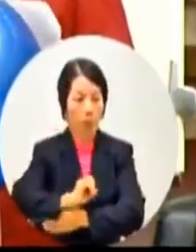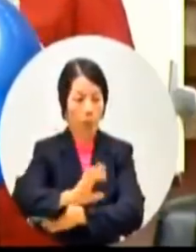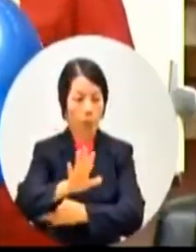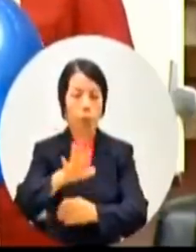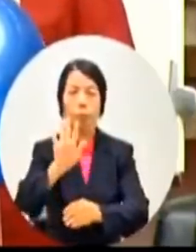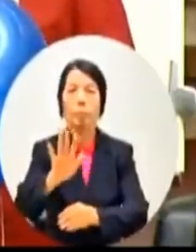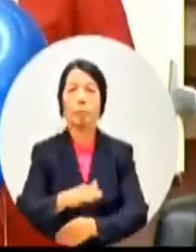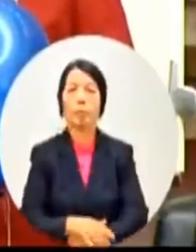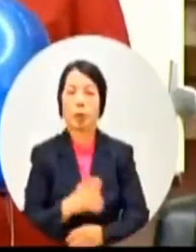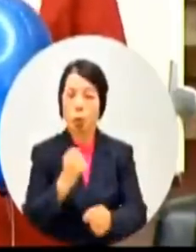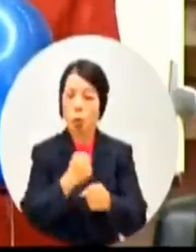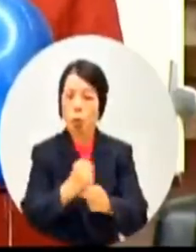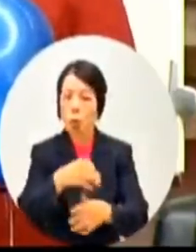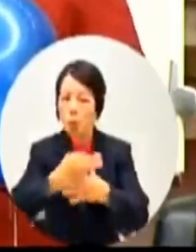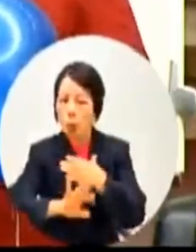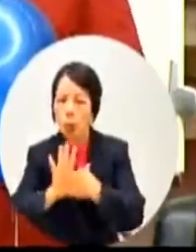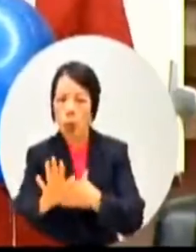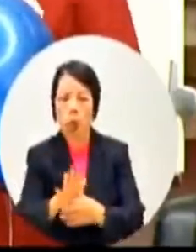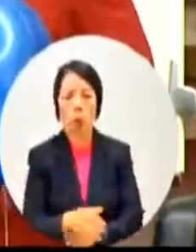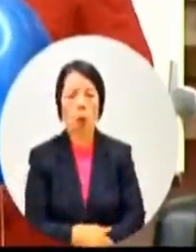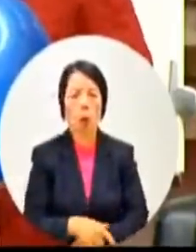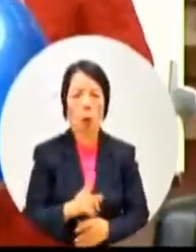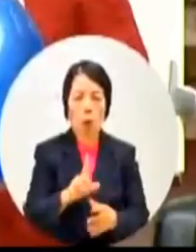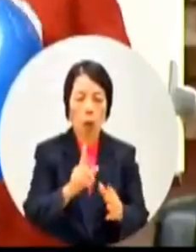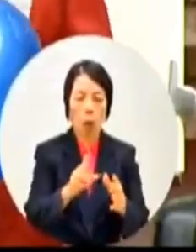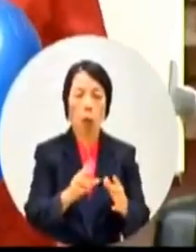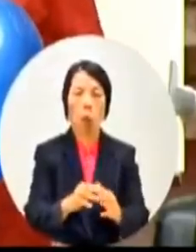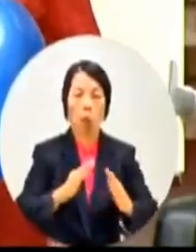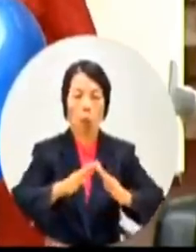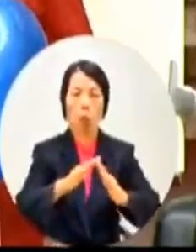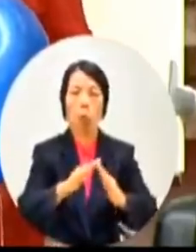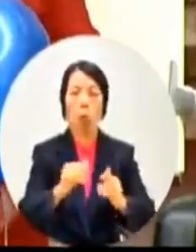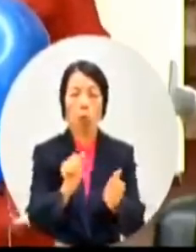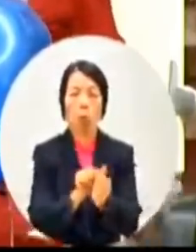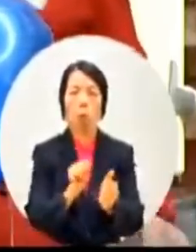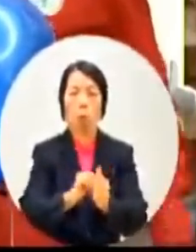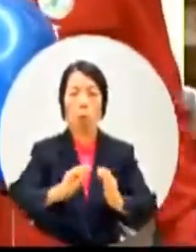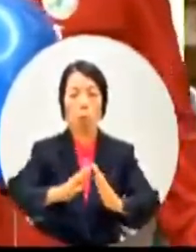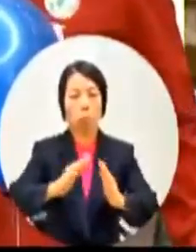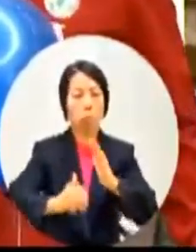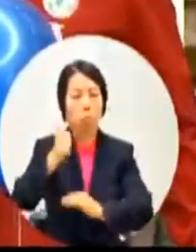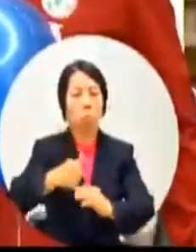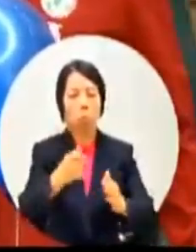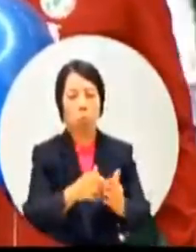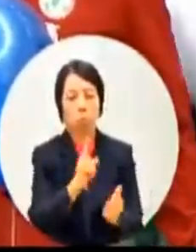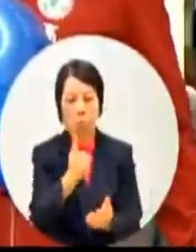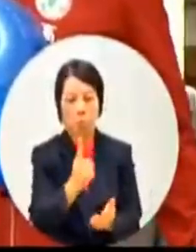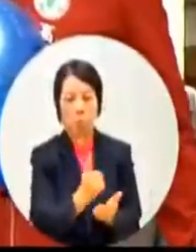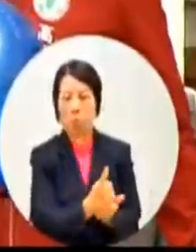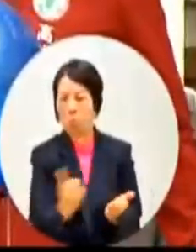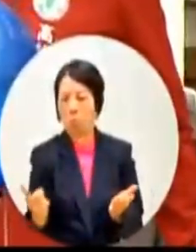长下台，因为当时陈其迈是说公务局长要下台，你说副市长要下台，是哪一位副市长要下台？